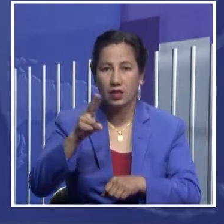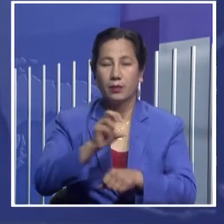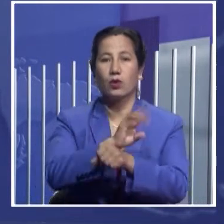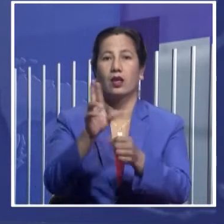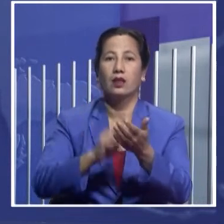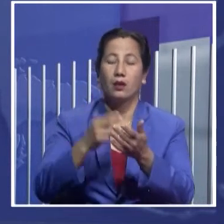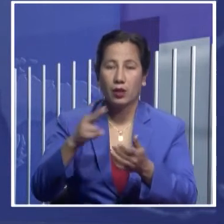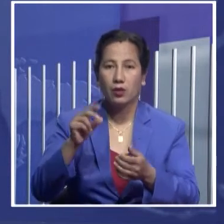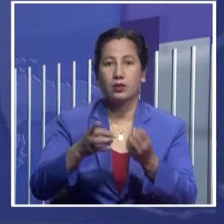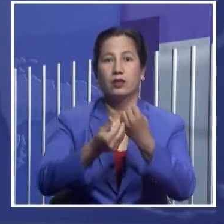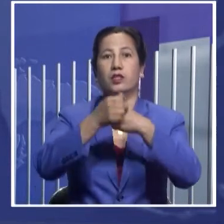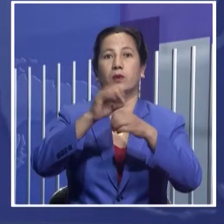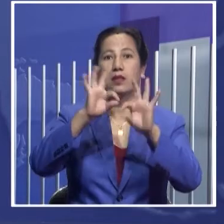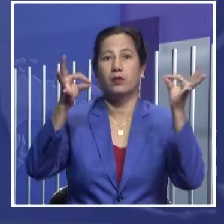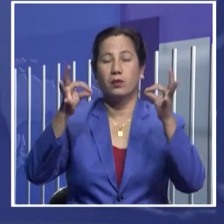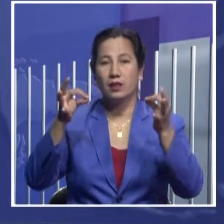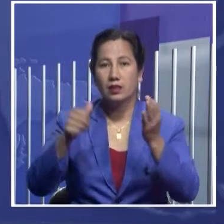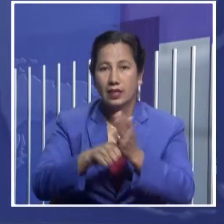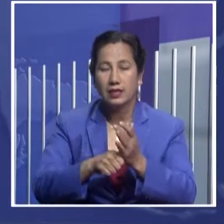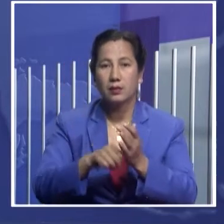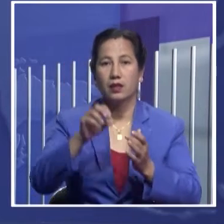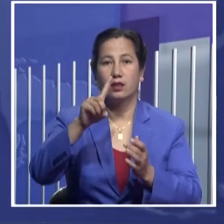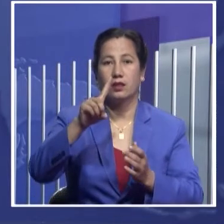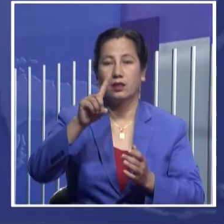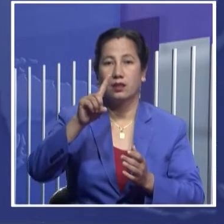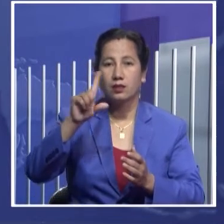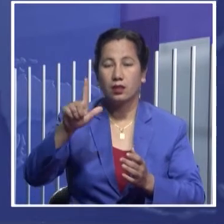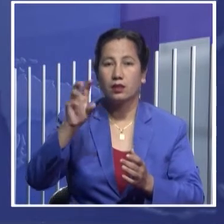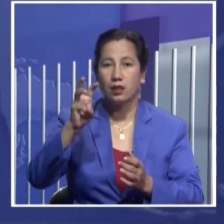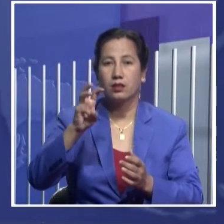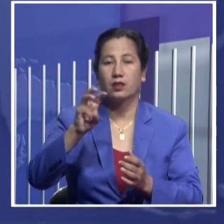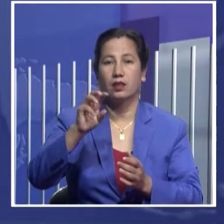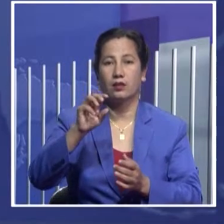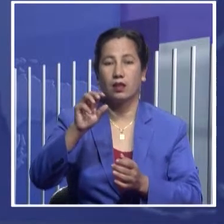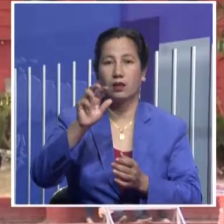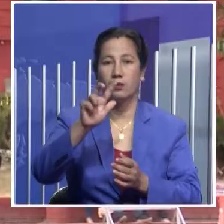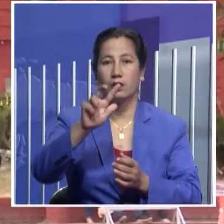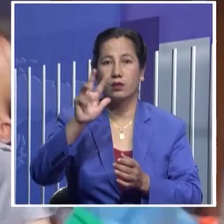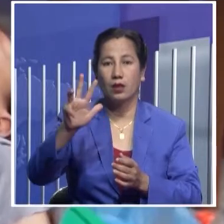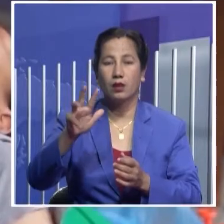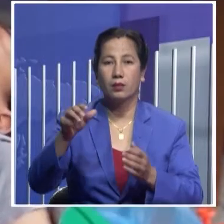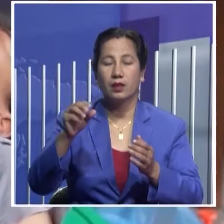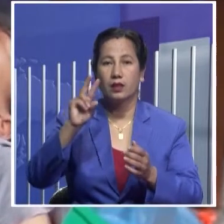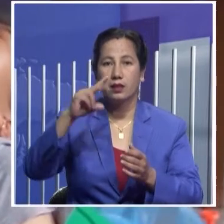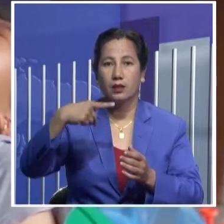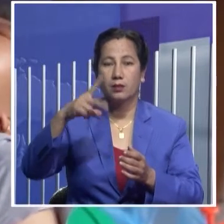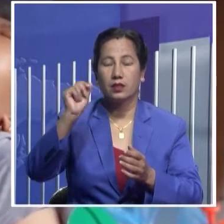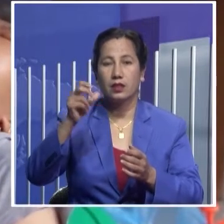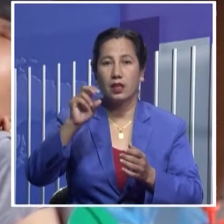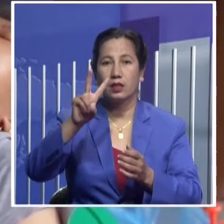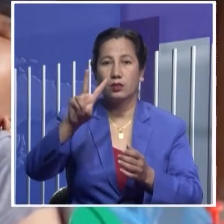पुष्टि भएको छ। देशभरका विभिन्न प्रयोगशालामा 17,089 जनाको पिसिआर परीक्षण गर्दा 252